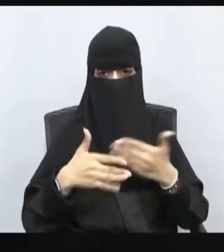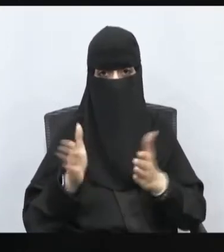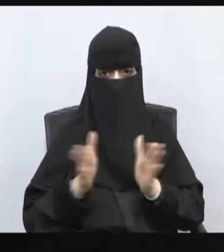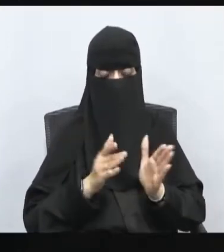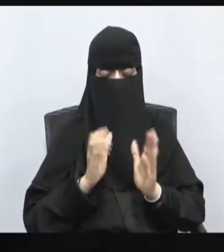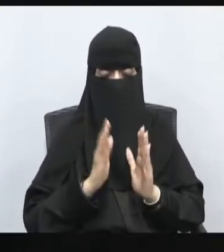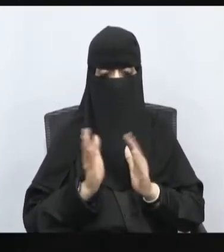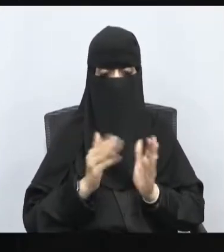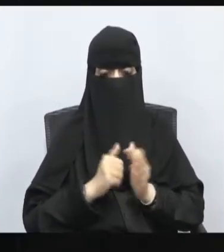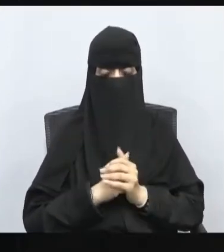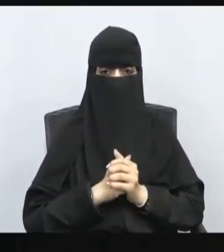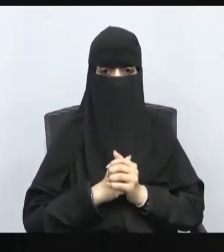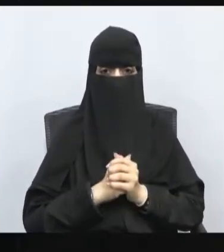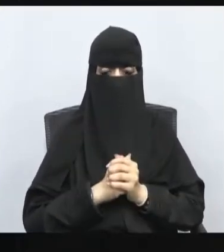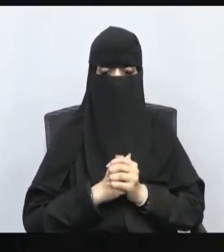المادة.